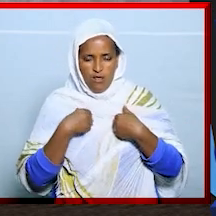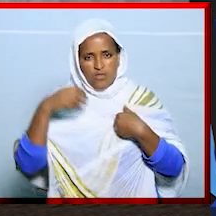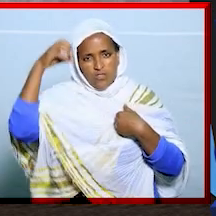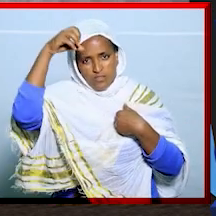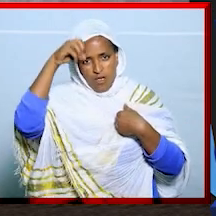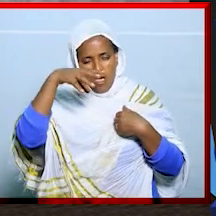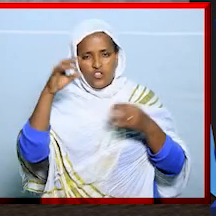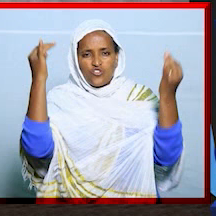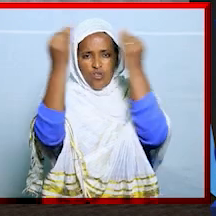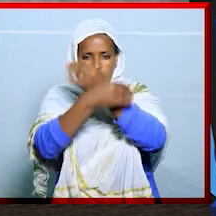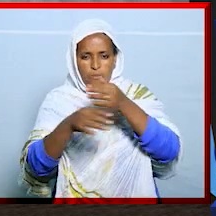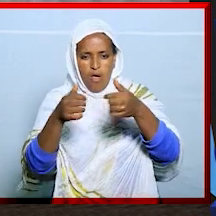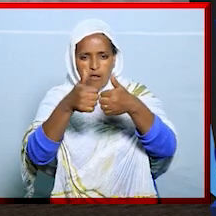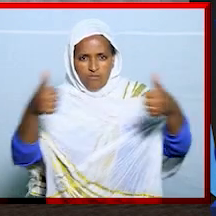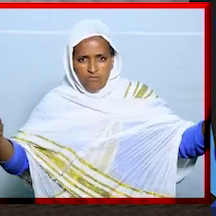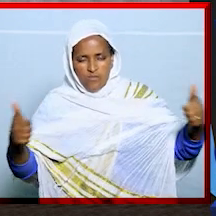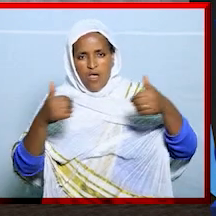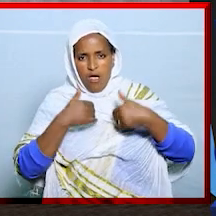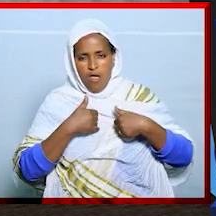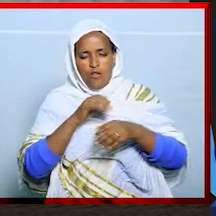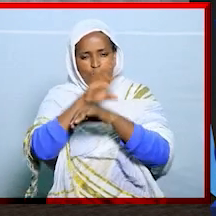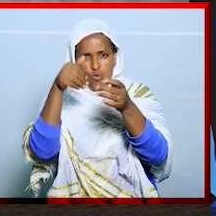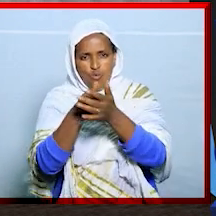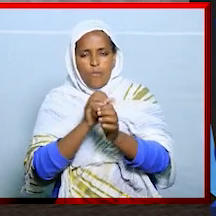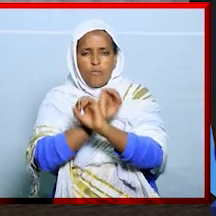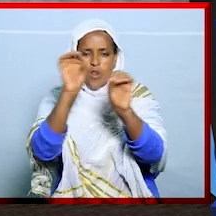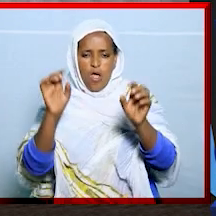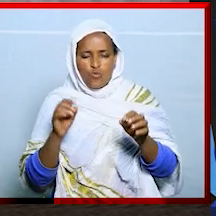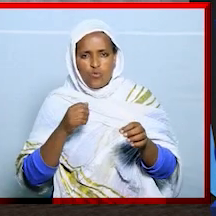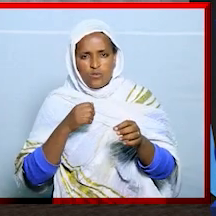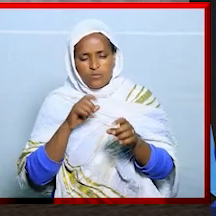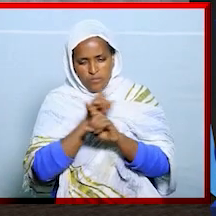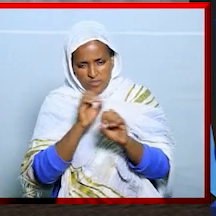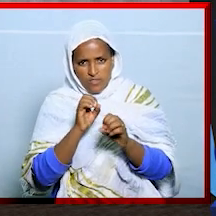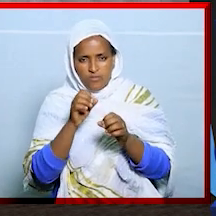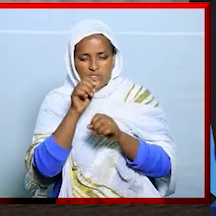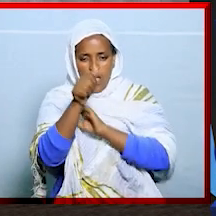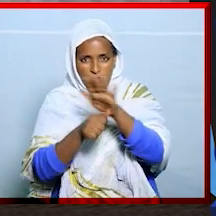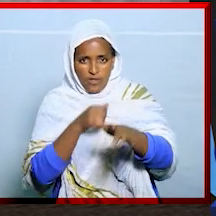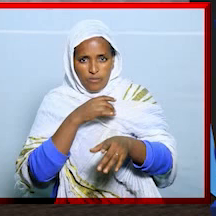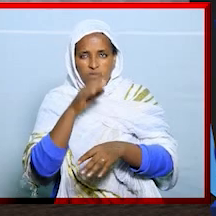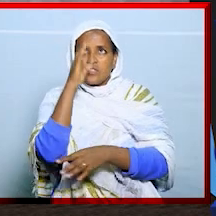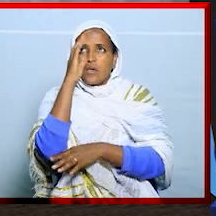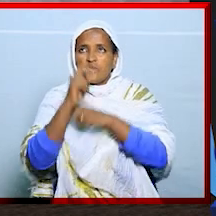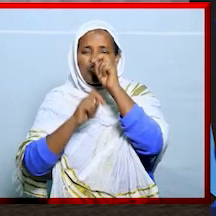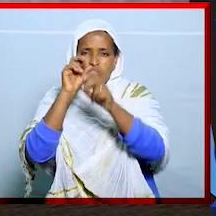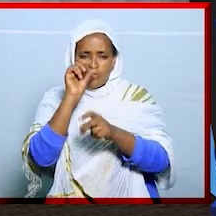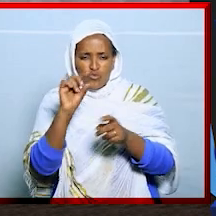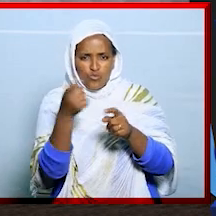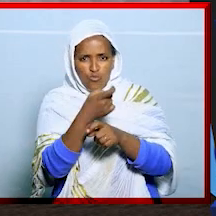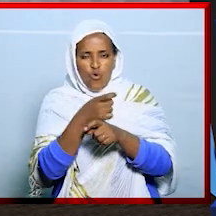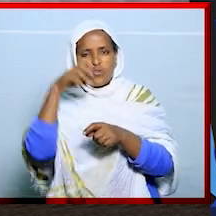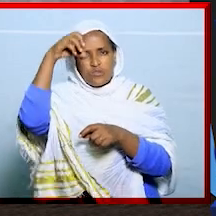ይችላል። ፀሐይ ጨለማን በማራቋ ለሁሉም ብርሃኗን ሳትሰስት በመስጠቷ የእግዚአብሔርን